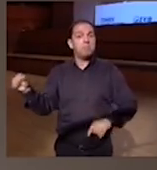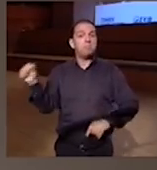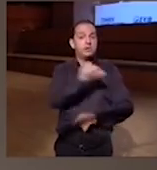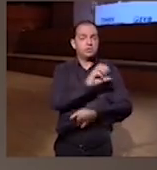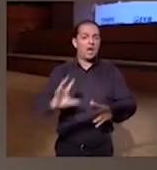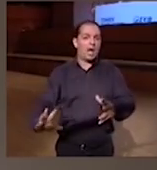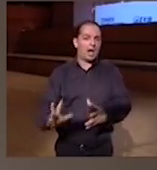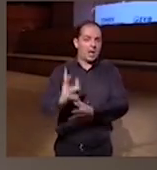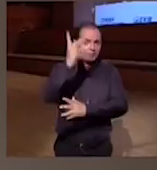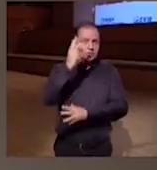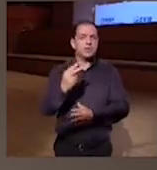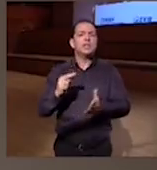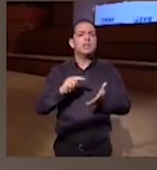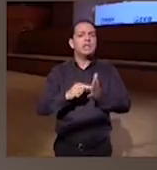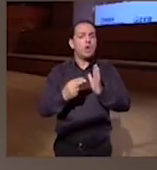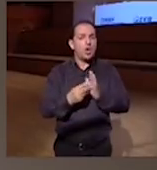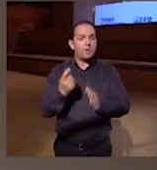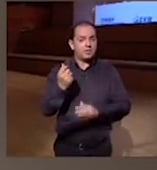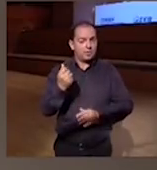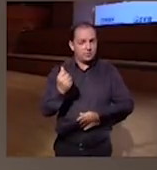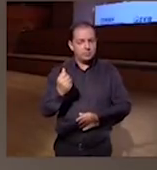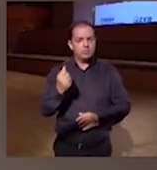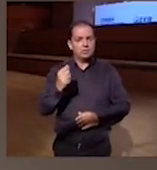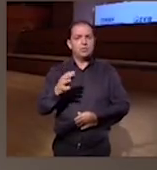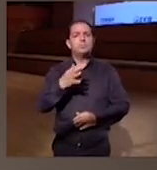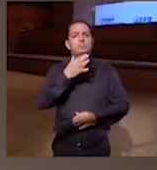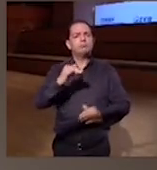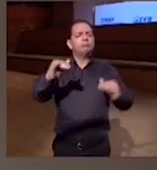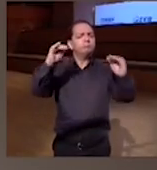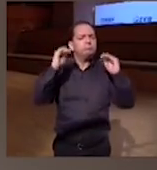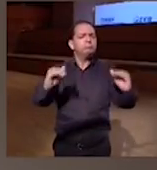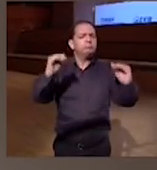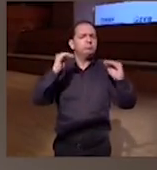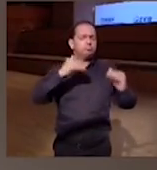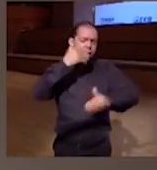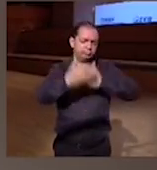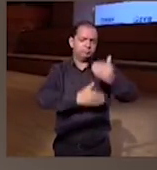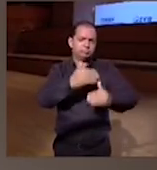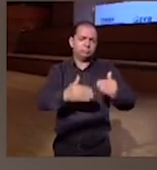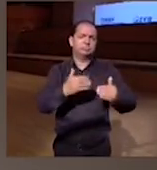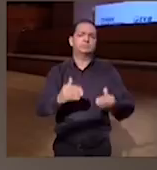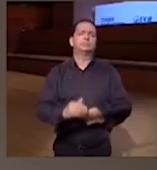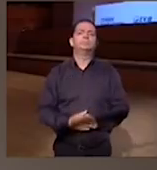μας και τα επόμενα χρόνια και μάλιστα με διατηρήσιμα χαρακτηριστικά.